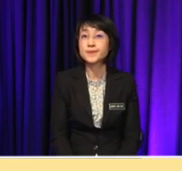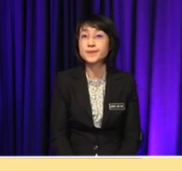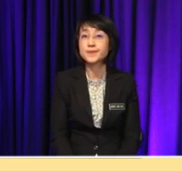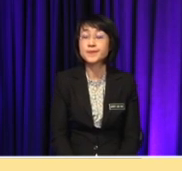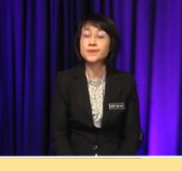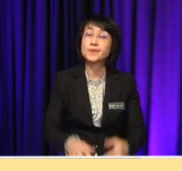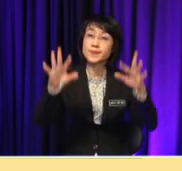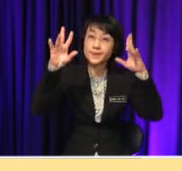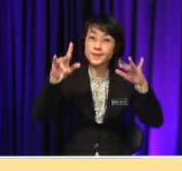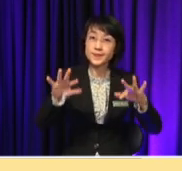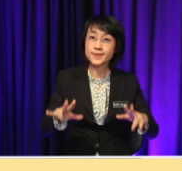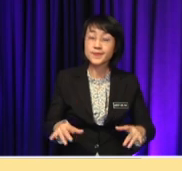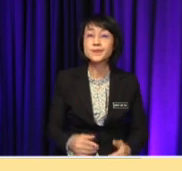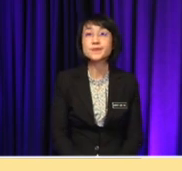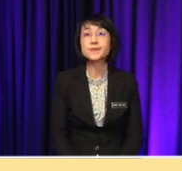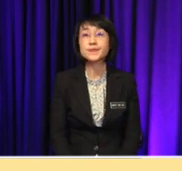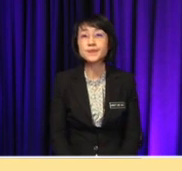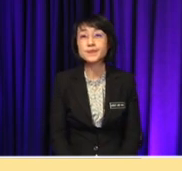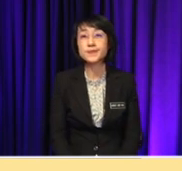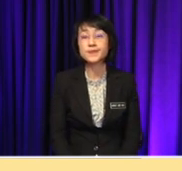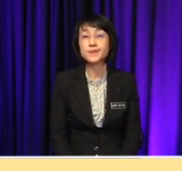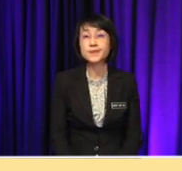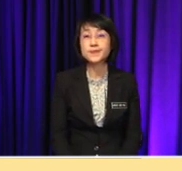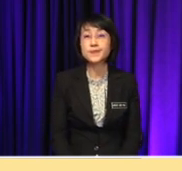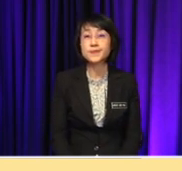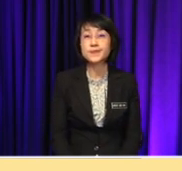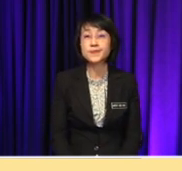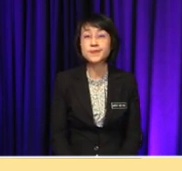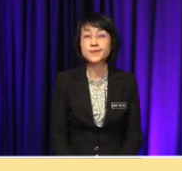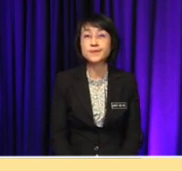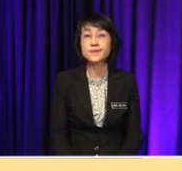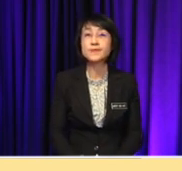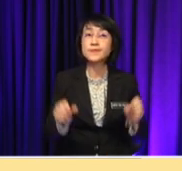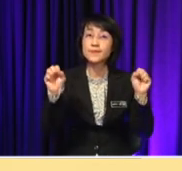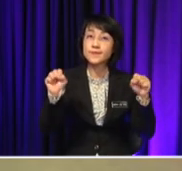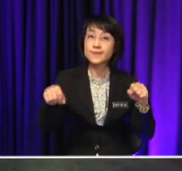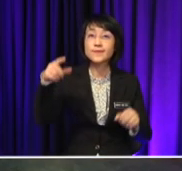hujan yang ketiga Oke boleh boleh